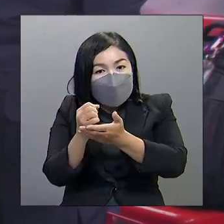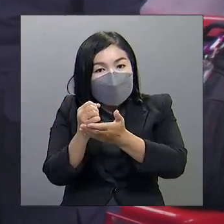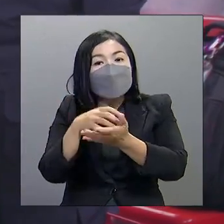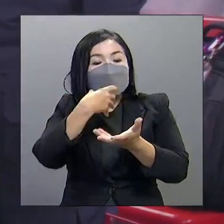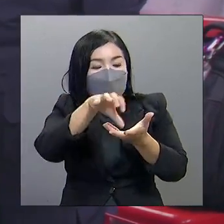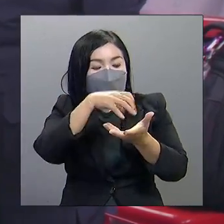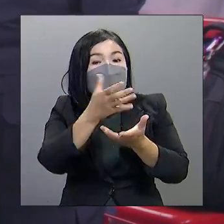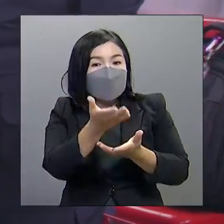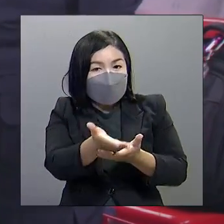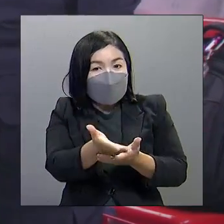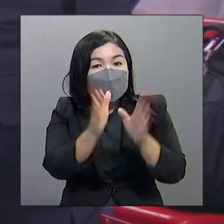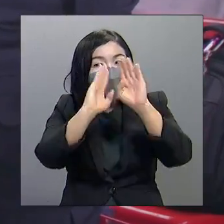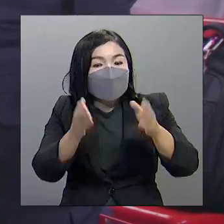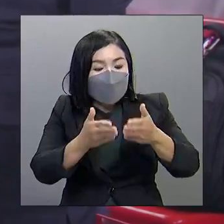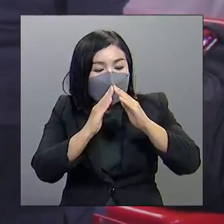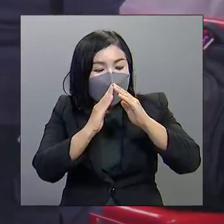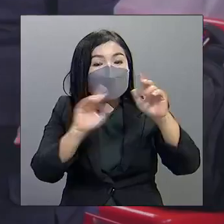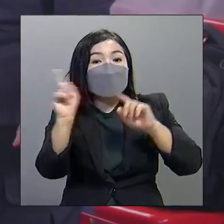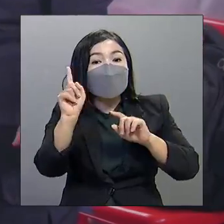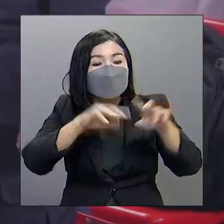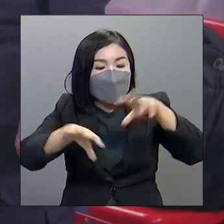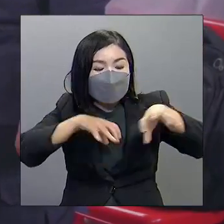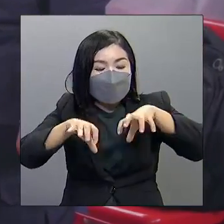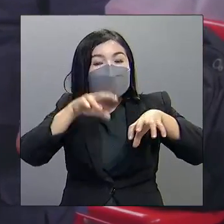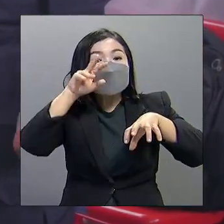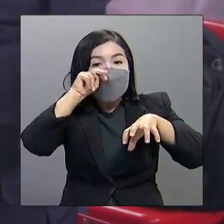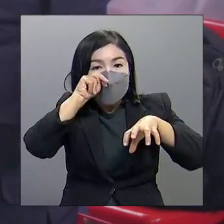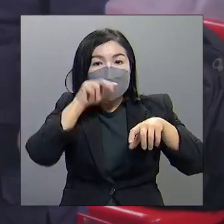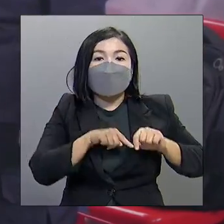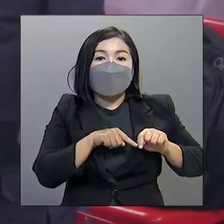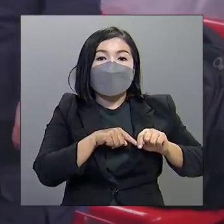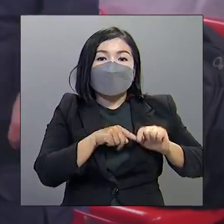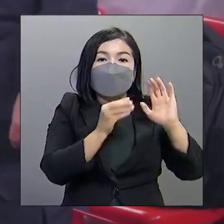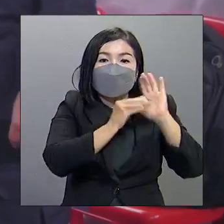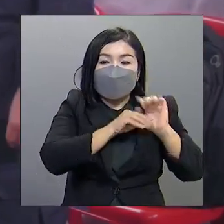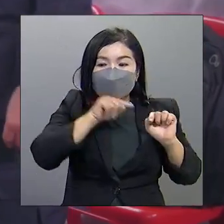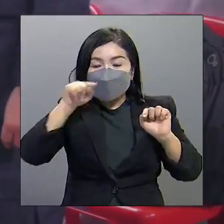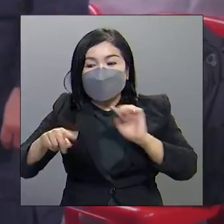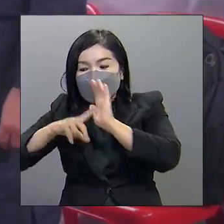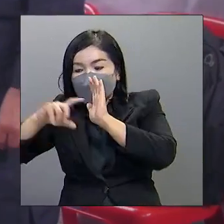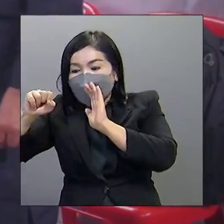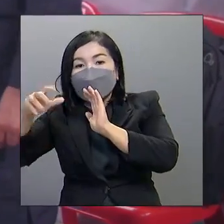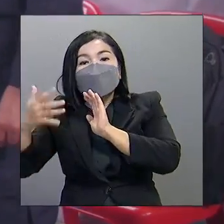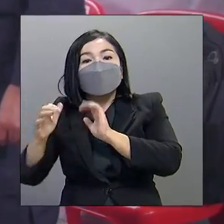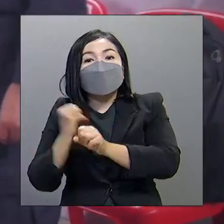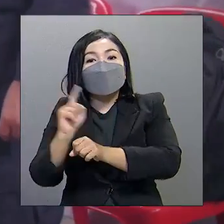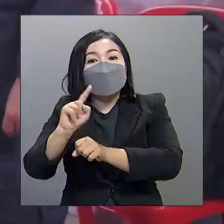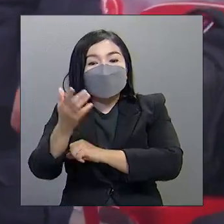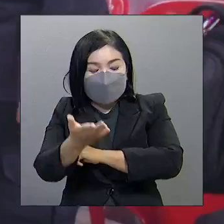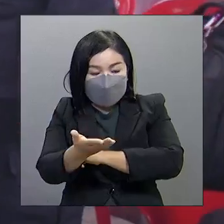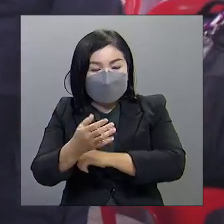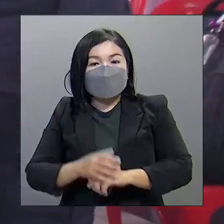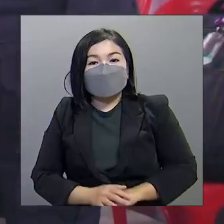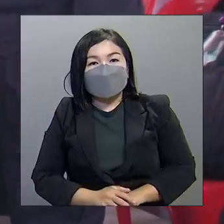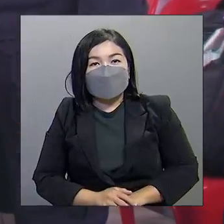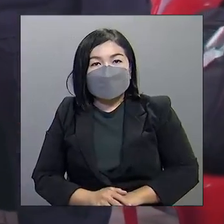เนี่ยศูนย์ส่วนหน้าตั้งมาเพื่อที่จะทำงานเรื่องอย่างนี ้น้ำข้ามจังหวัดแล้ว ใช ่ครับ เหตุผลก็คือว่าอย่างที่ทราบกันแล้วเนาะวัดอุ